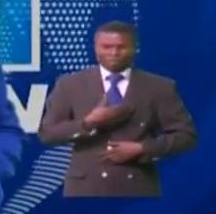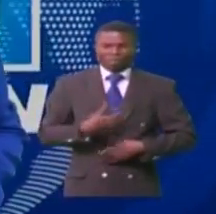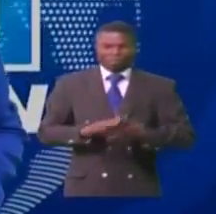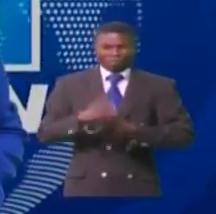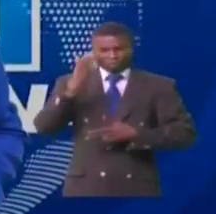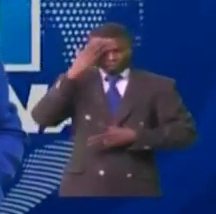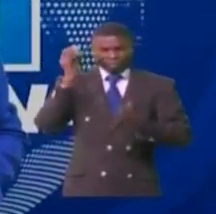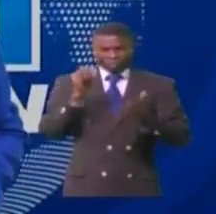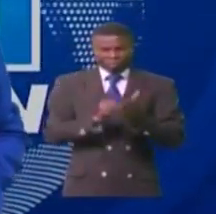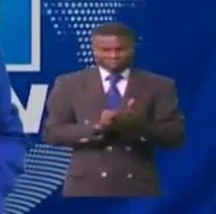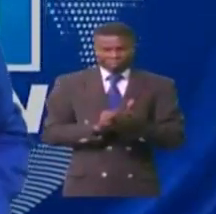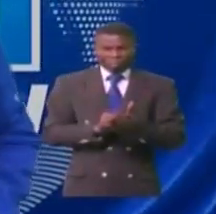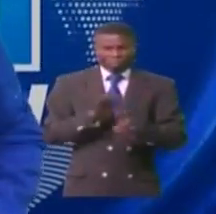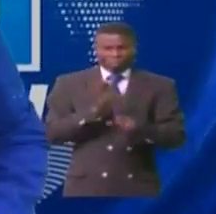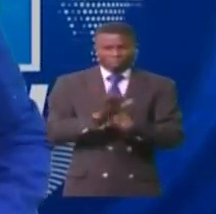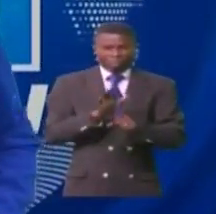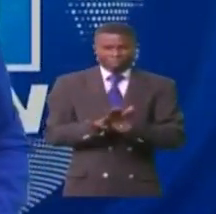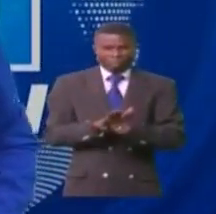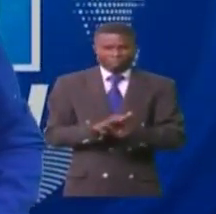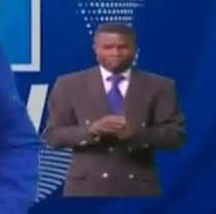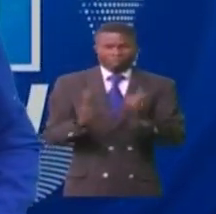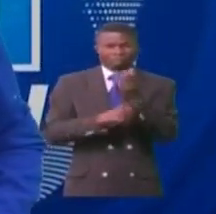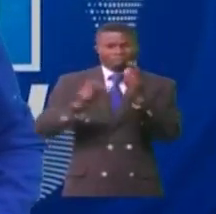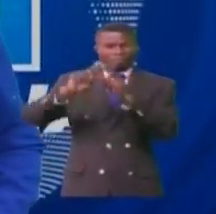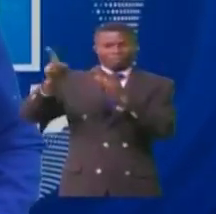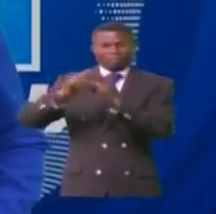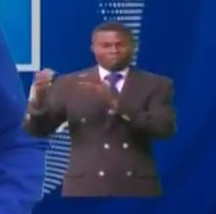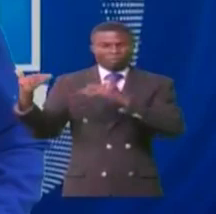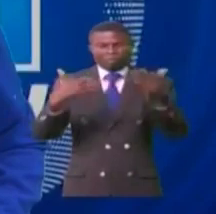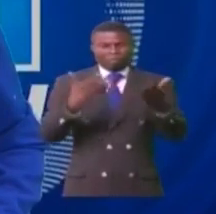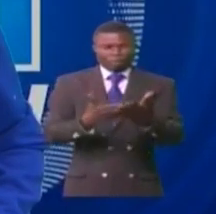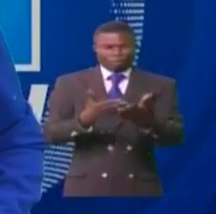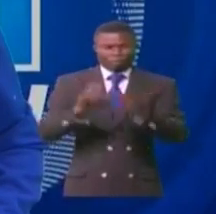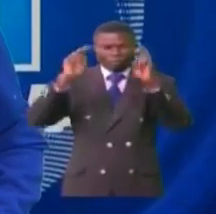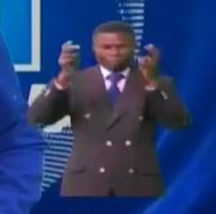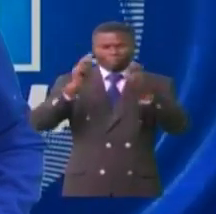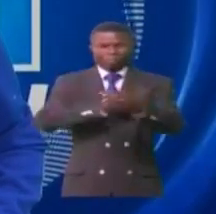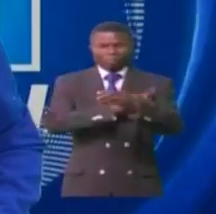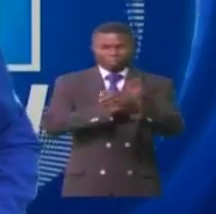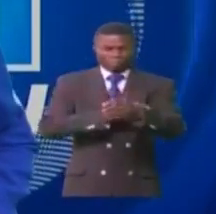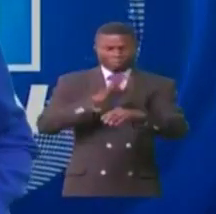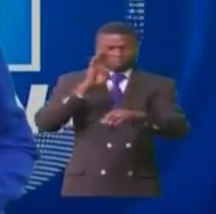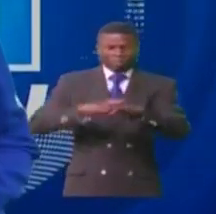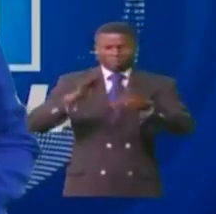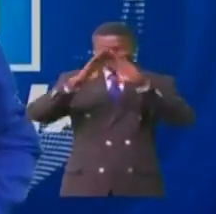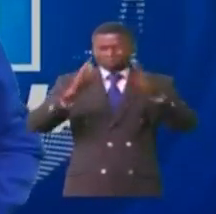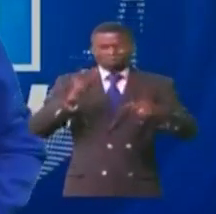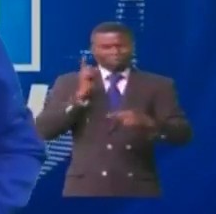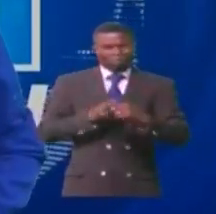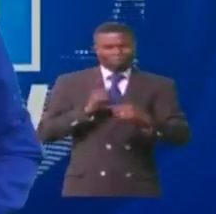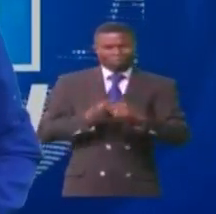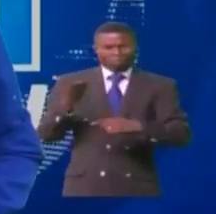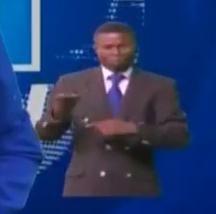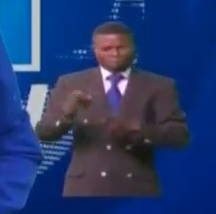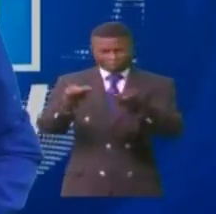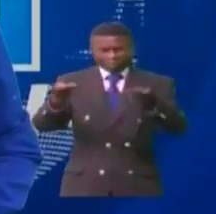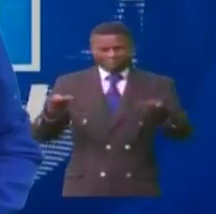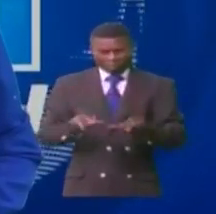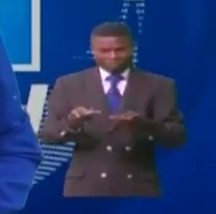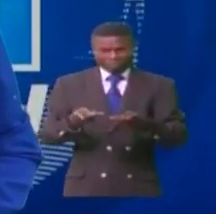Sachez aussi que des milliers des déplacés de guerre d'agression dans la ville de Goma vivent dans des mauvaises conditions dans le site